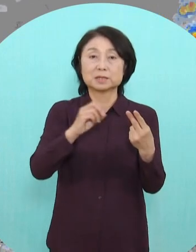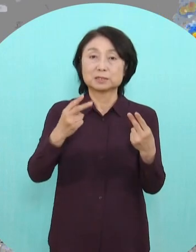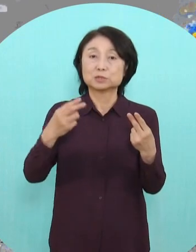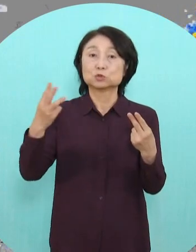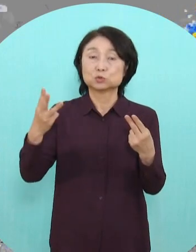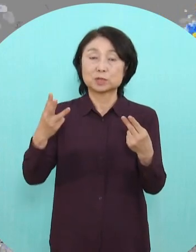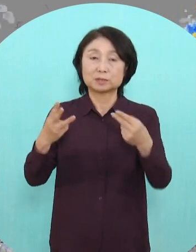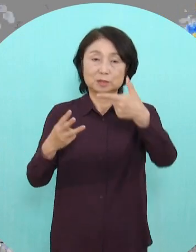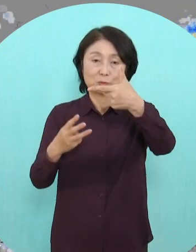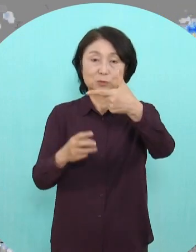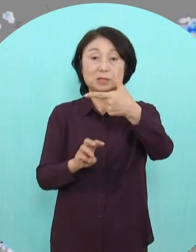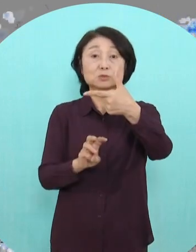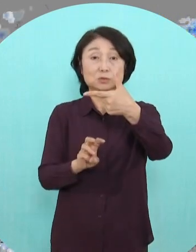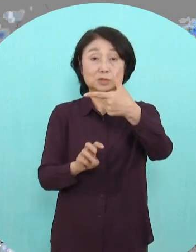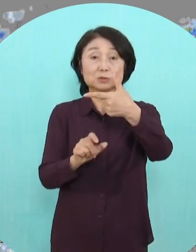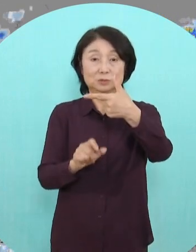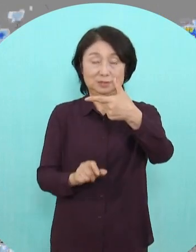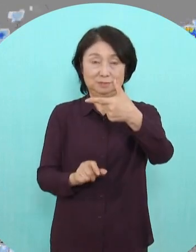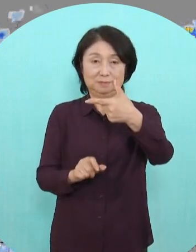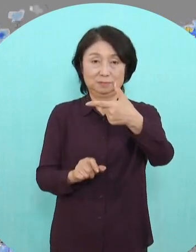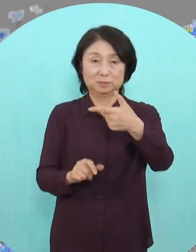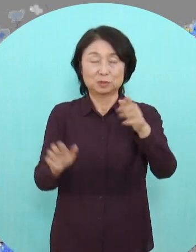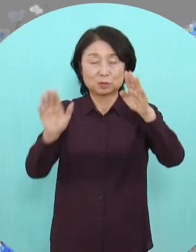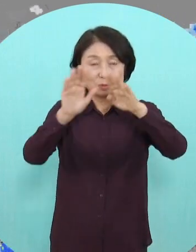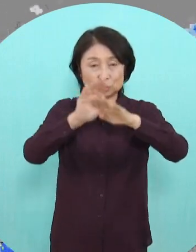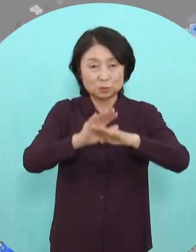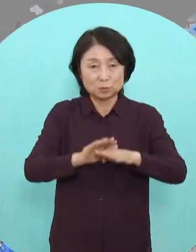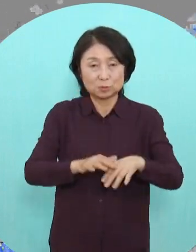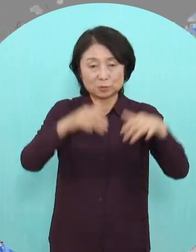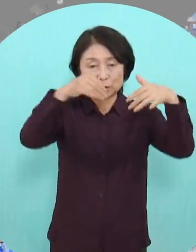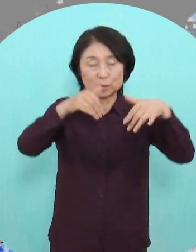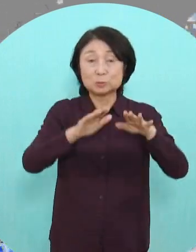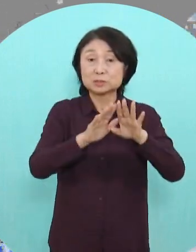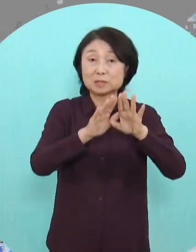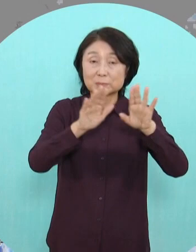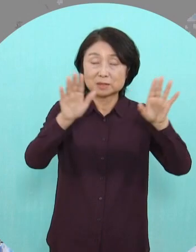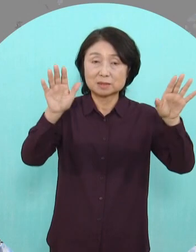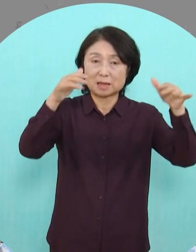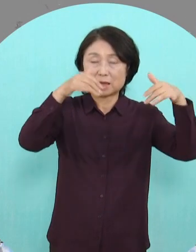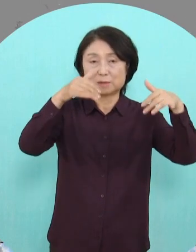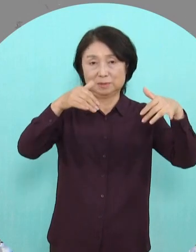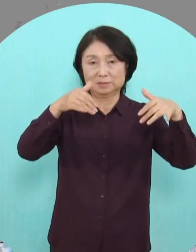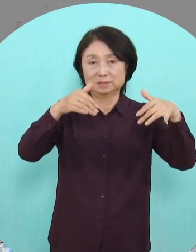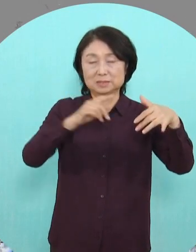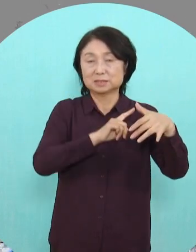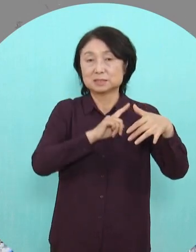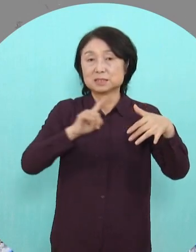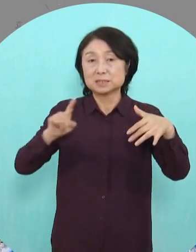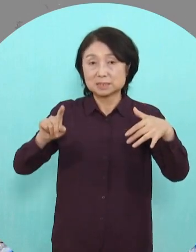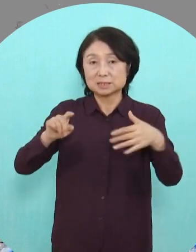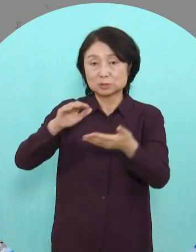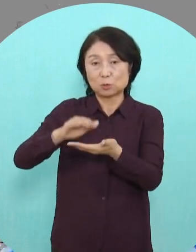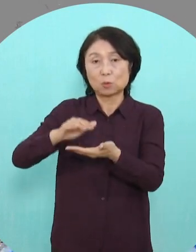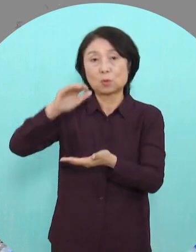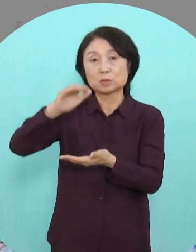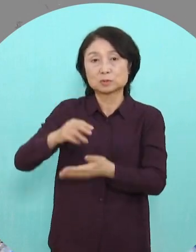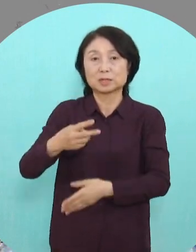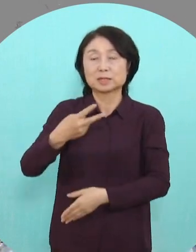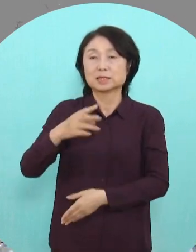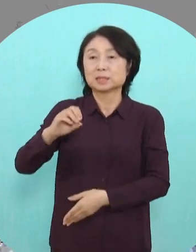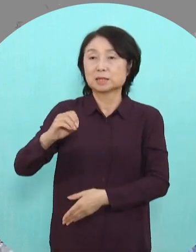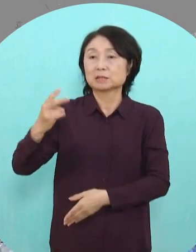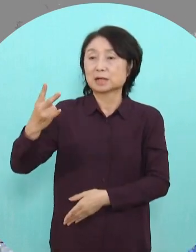2023年6月30日、夜から降り続いた雨で山口市は1日の降水量